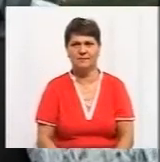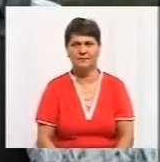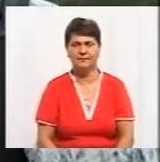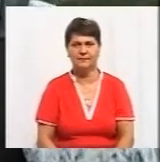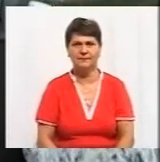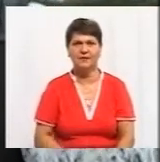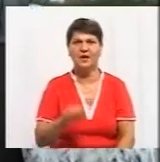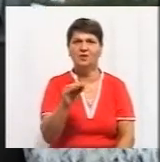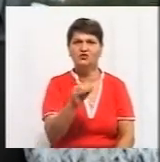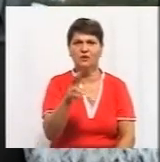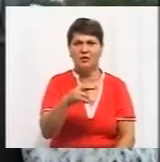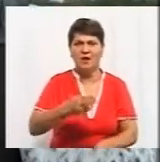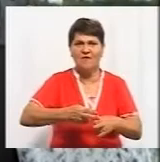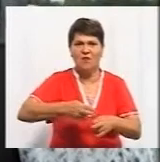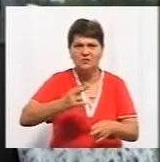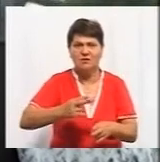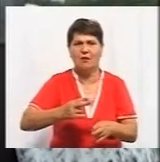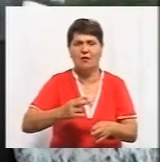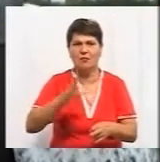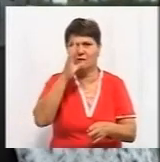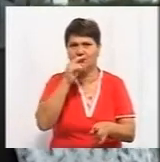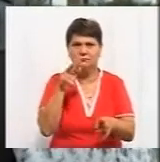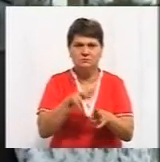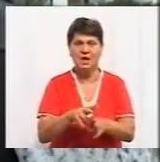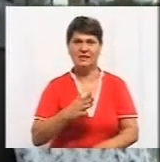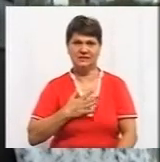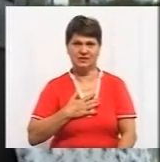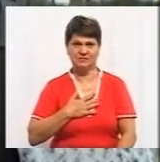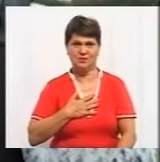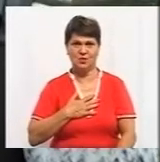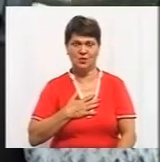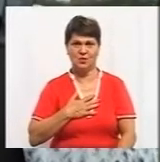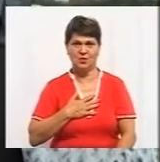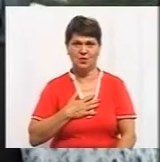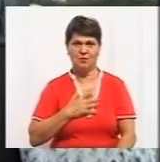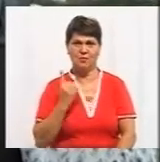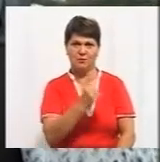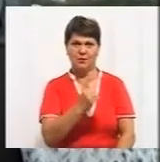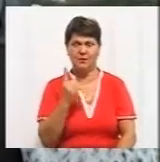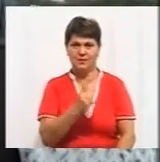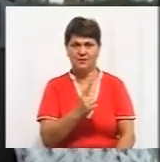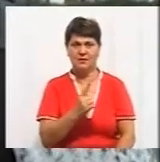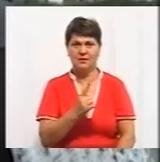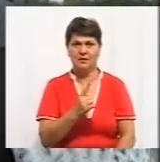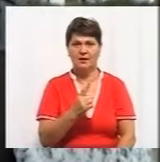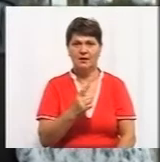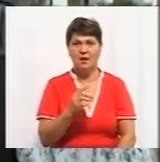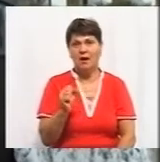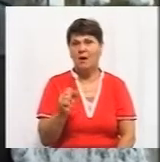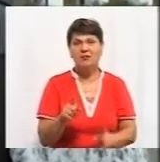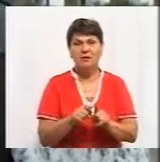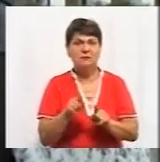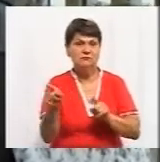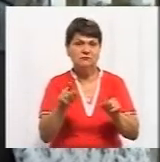Це ЖД вокзал, навантажений маршрут, це з моїх поїздок. Так, навскидку, більше не